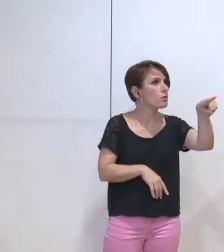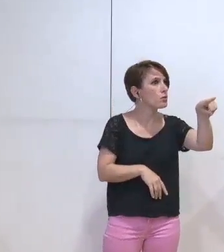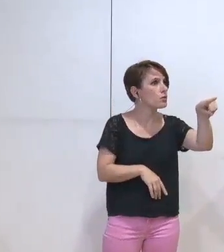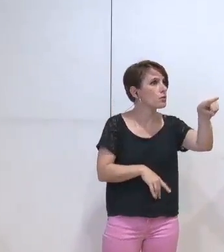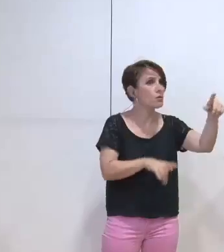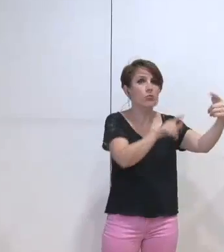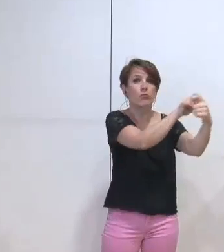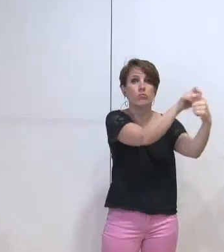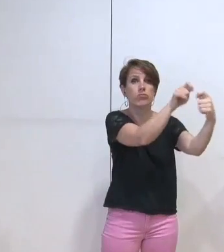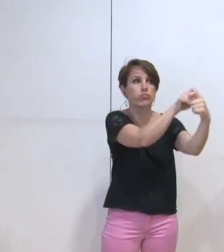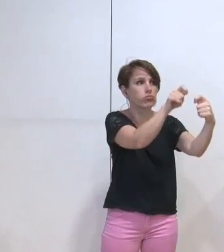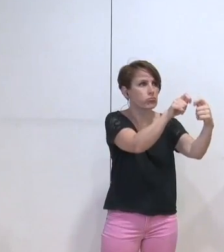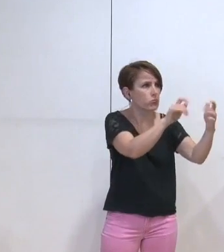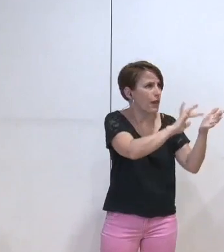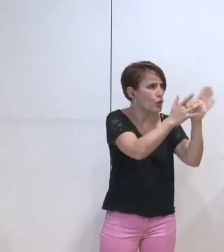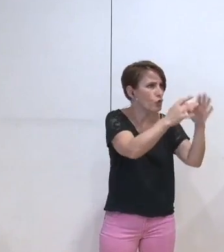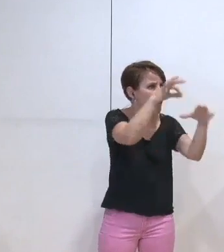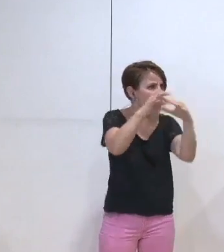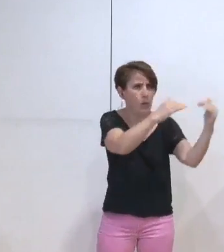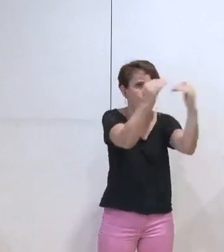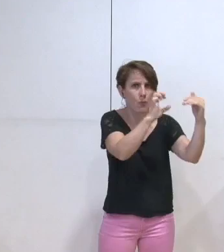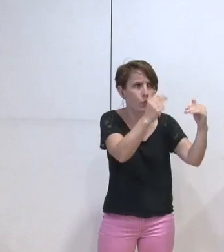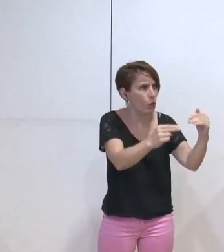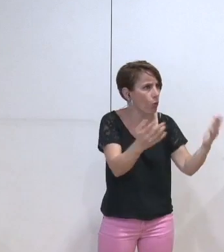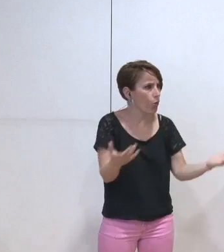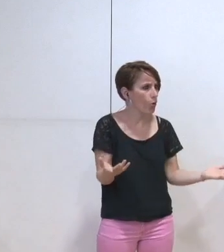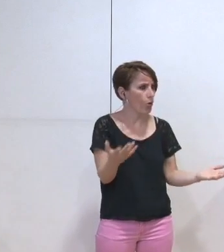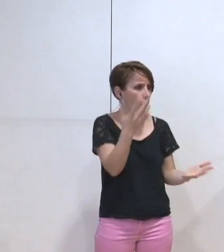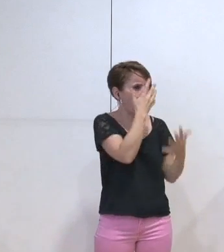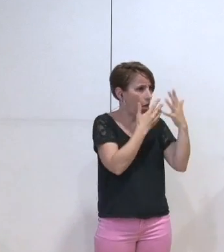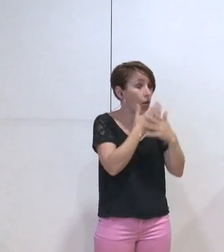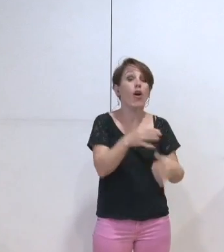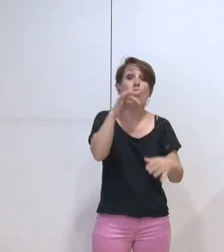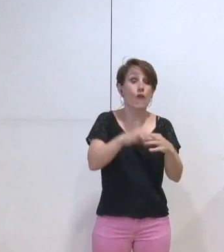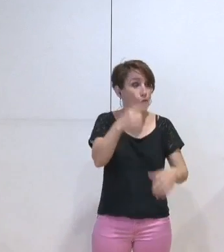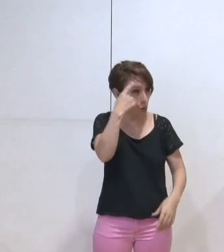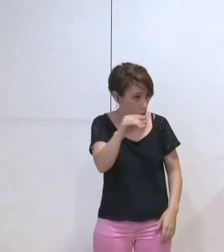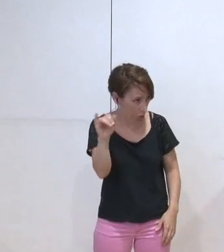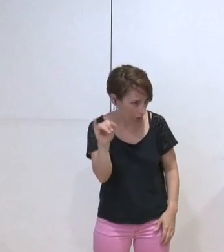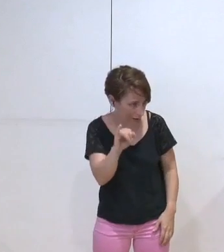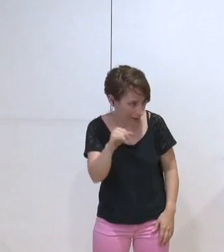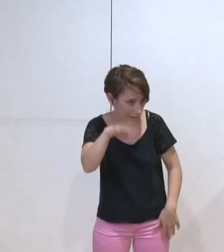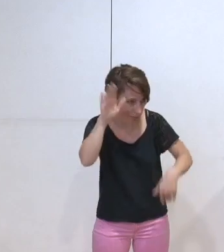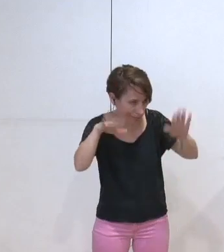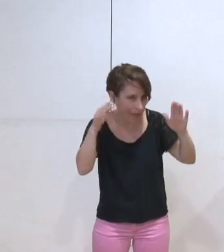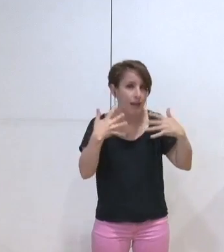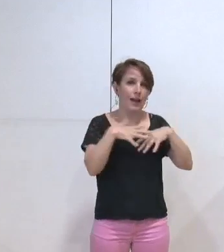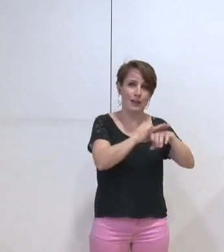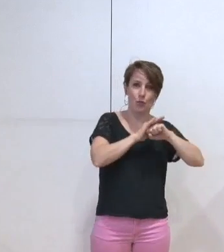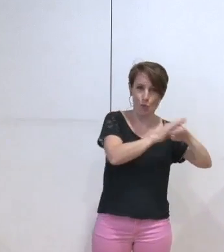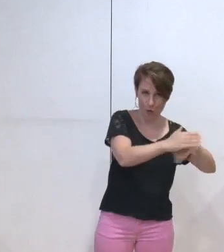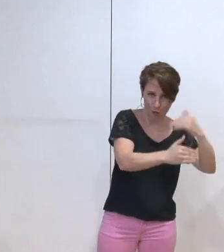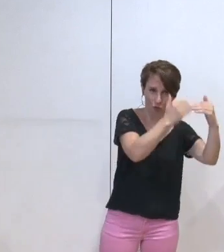a vous votez tous pareil ou d'accord et donc qui vote pour le rassemblement de gauche et de progrès et le